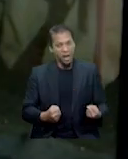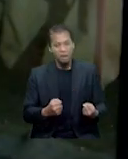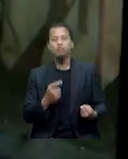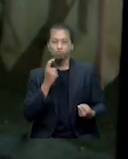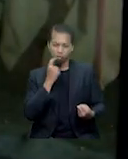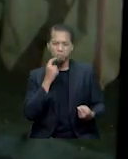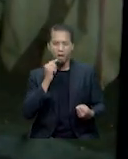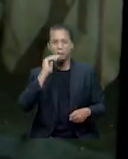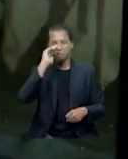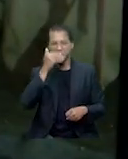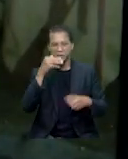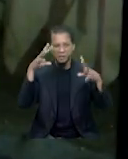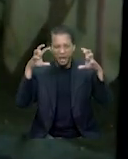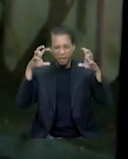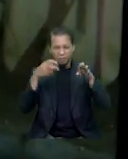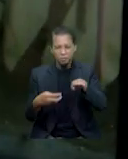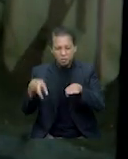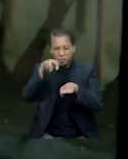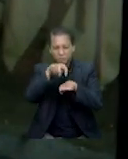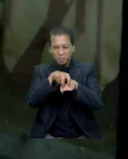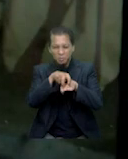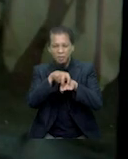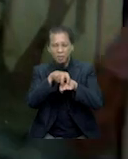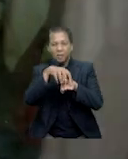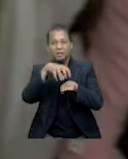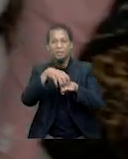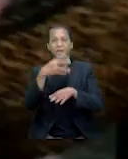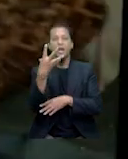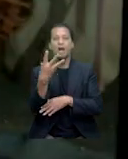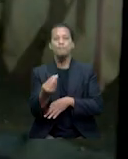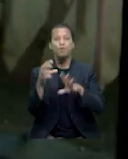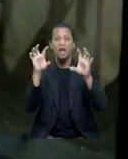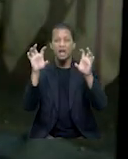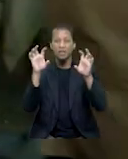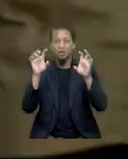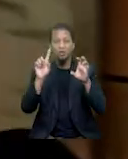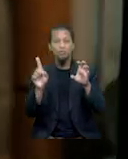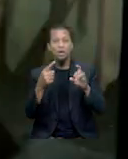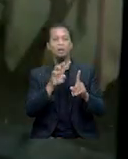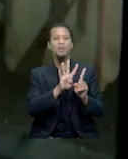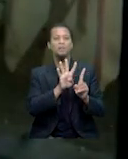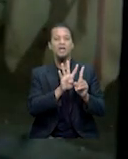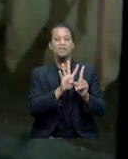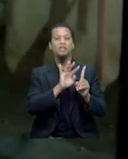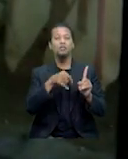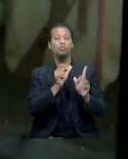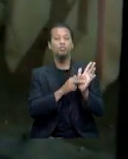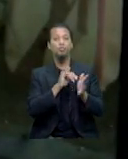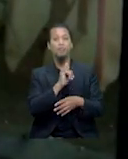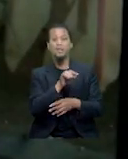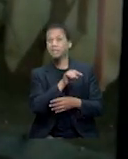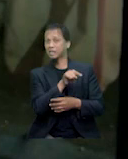di wahana Kampung hantu yang tersedia dari tanggal 14 Juni hingga eh 16 Juli